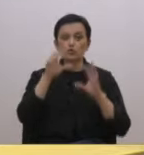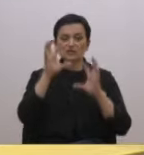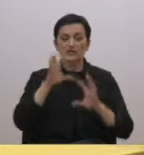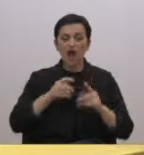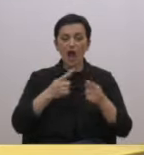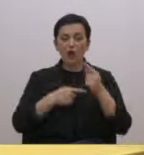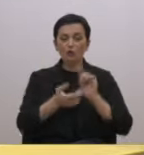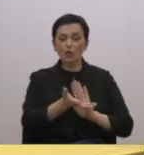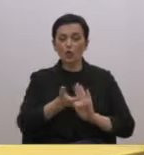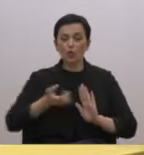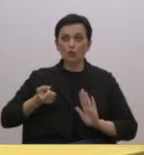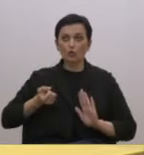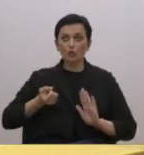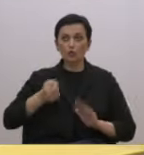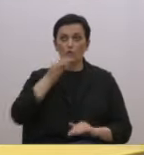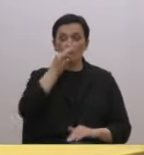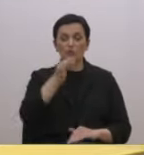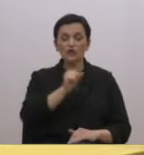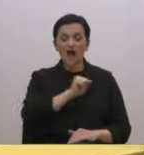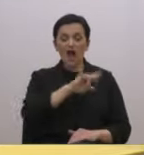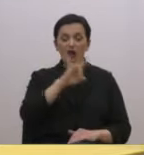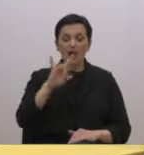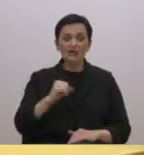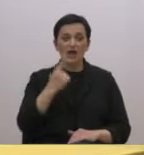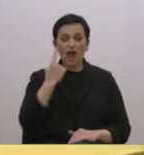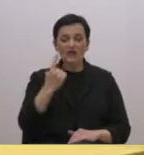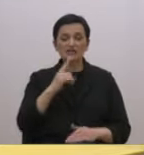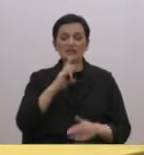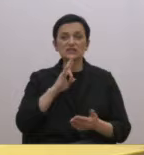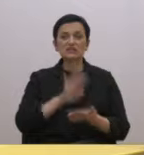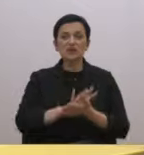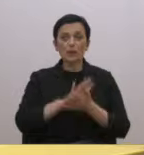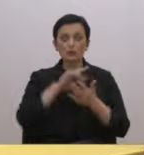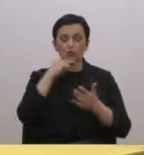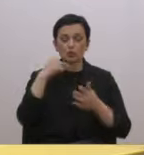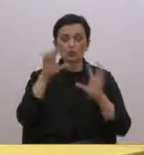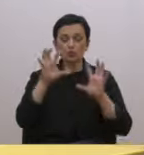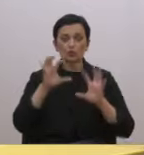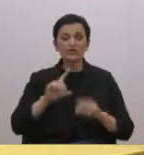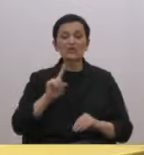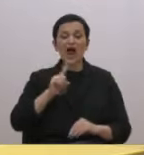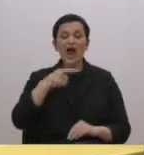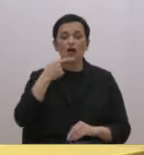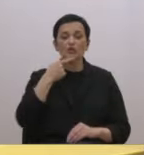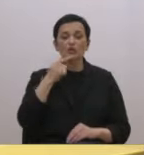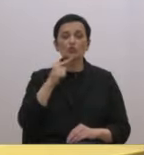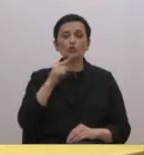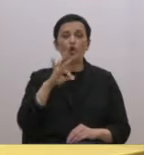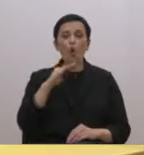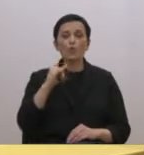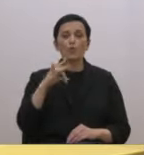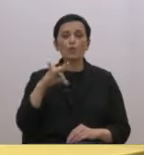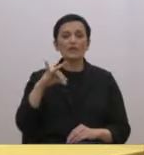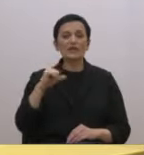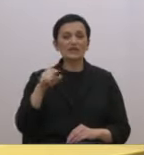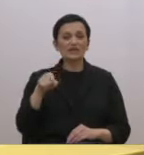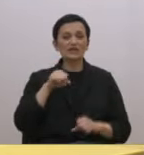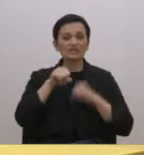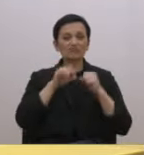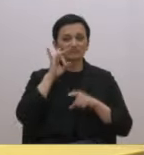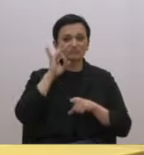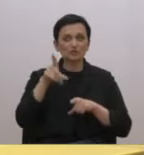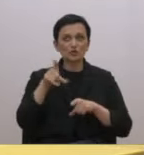კანონი. და უთხრათ არა, ერთხელ და სამუდამოდ რუსულ კანონს. რას ამბობს ილია თოფურია მაგალითად?